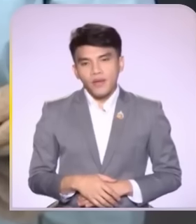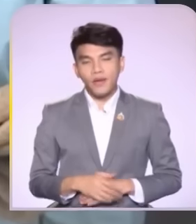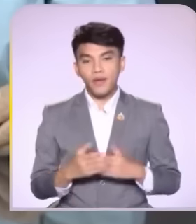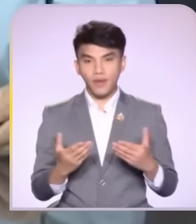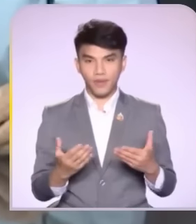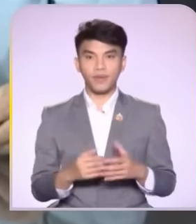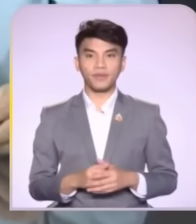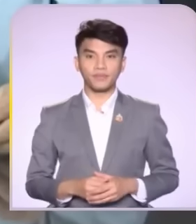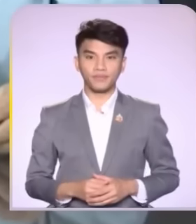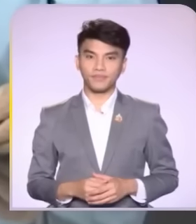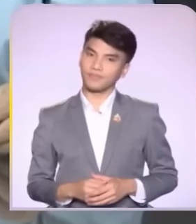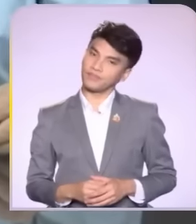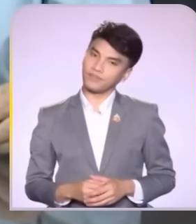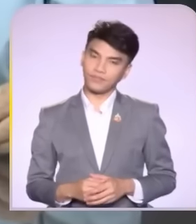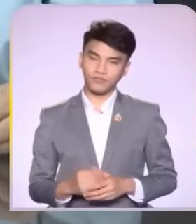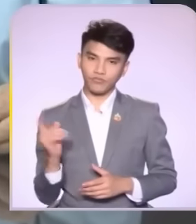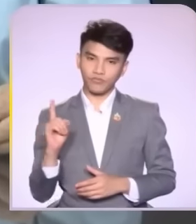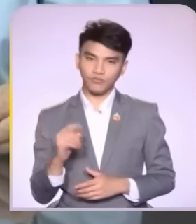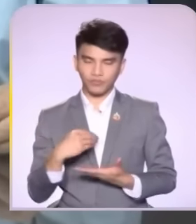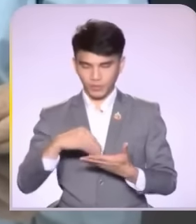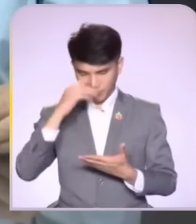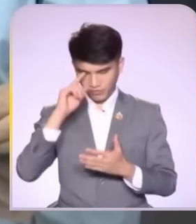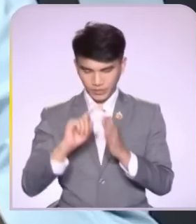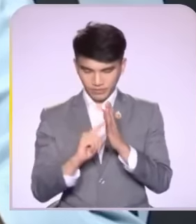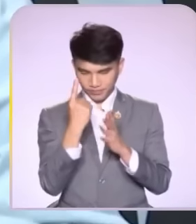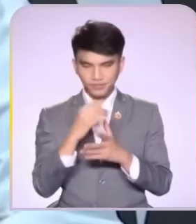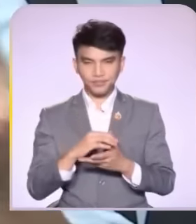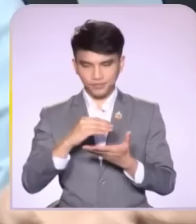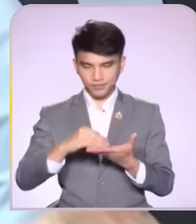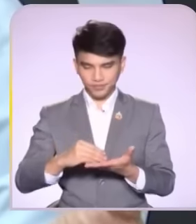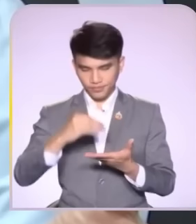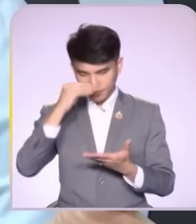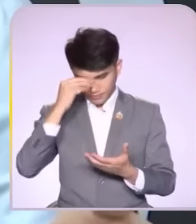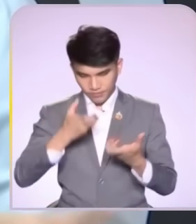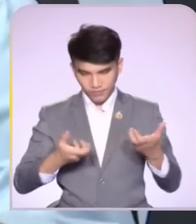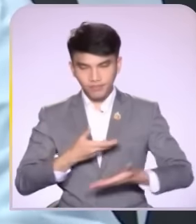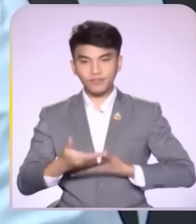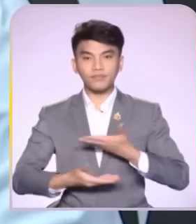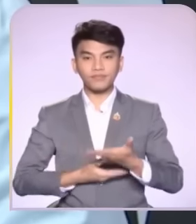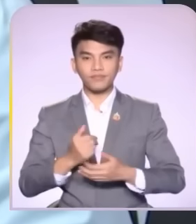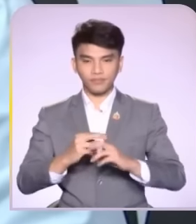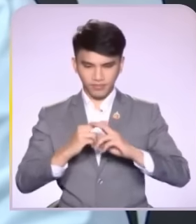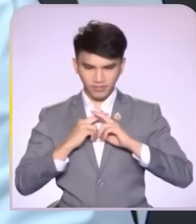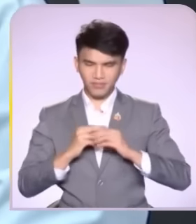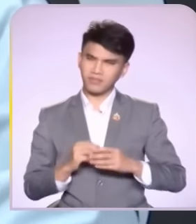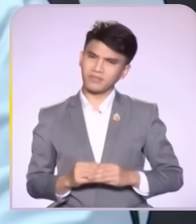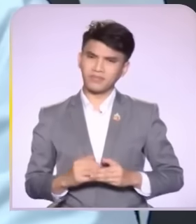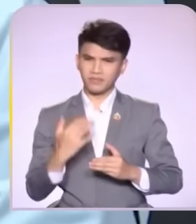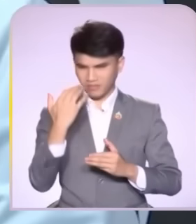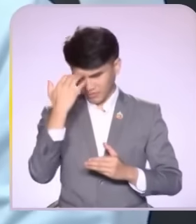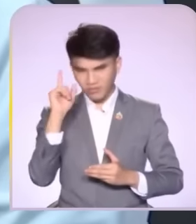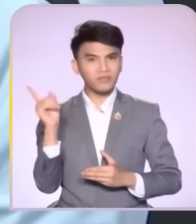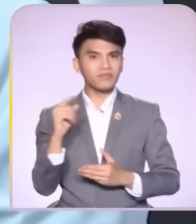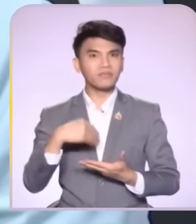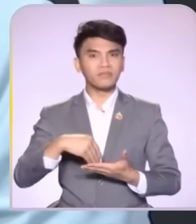อ้ เนาะ แล้วจริงๆตอนที่คุณลินไปเรียนตอนแรกเนี่ยนะคะก็คือจะเรียนเพื่อที่จะมาขายของออนไลน์ของตัวเองแต่กลายเป็นว่าเอ